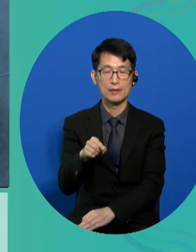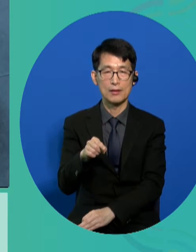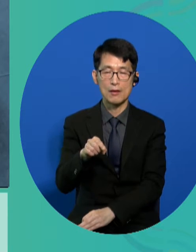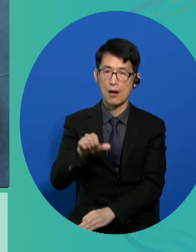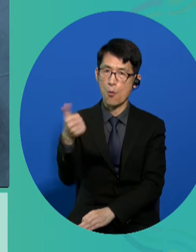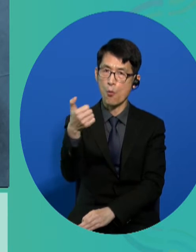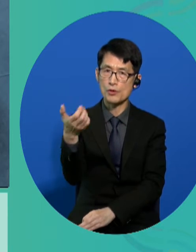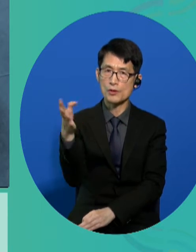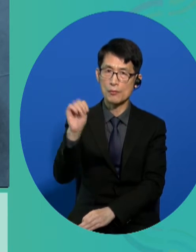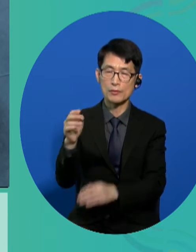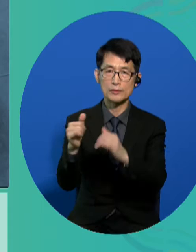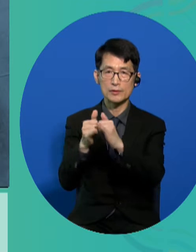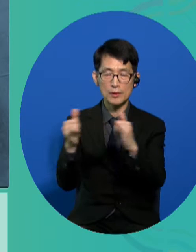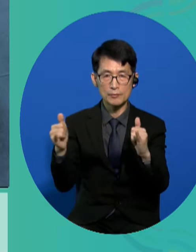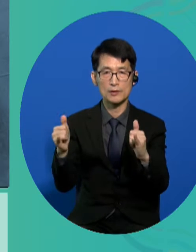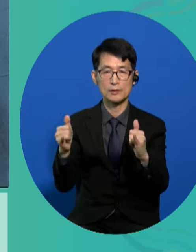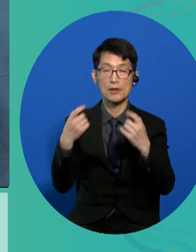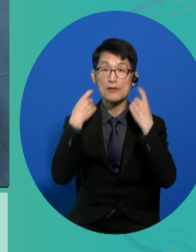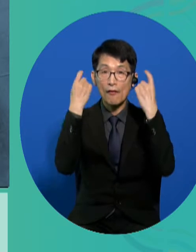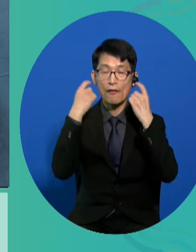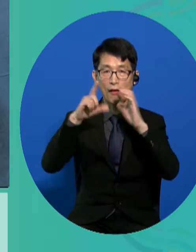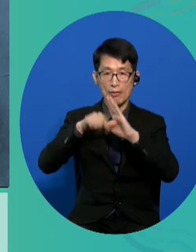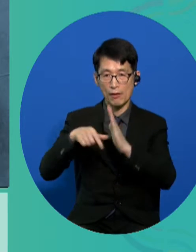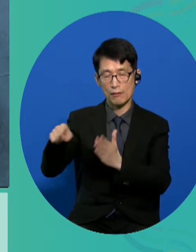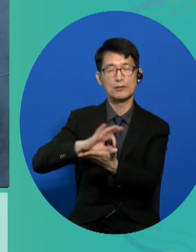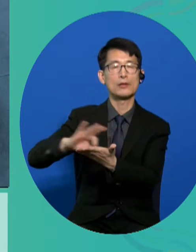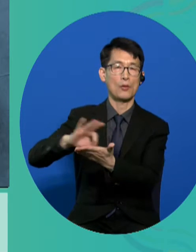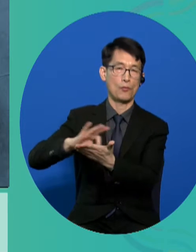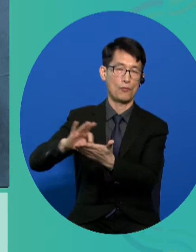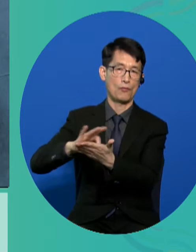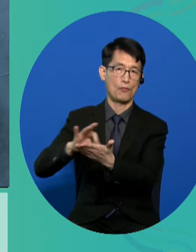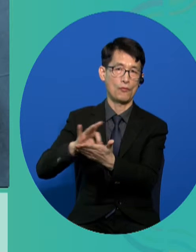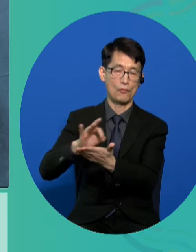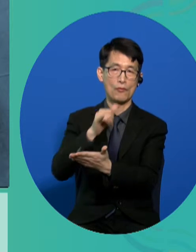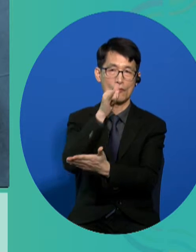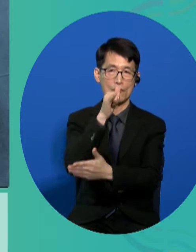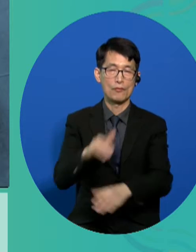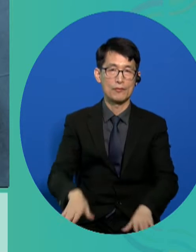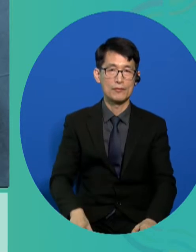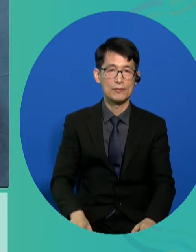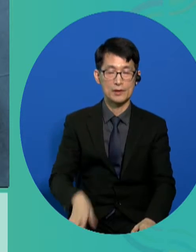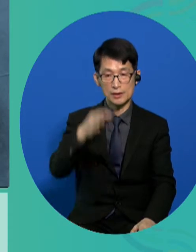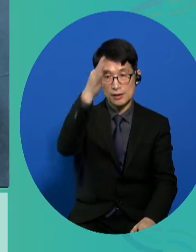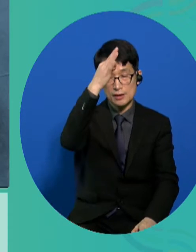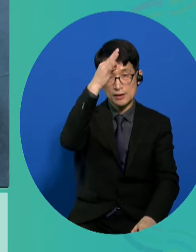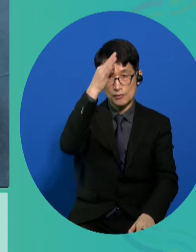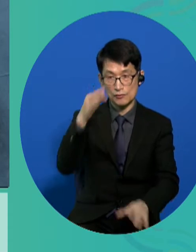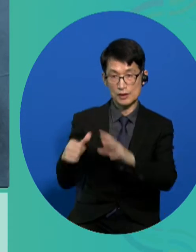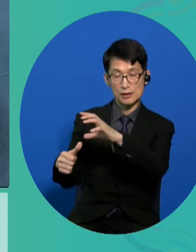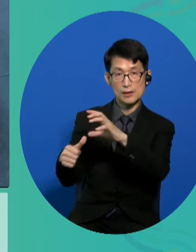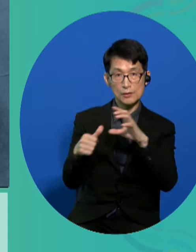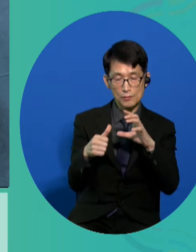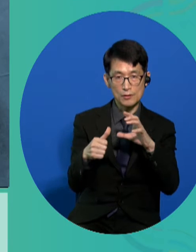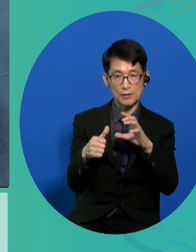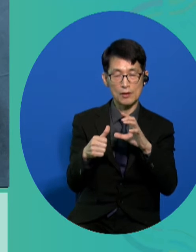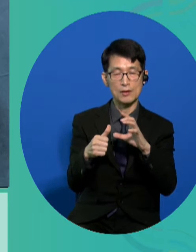50억 개 이상의 여행을 지원받고 있습니다. 기술을 활용을 한 것이죠.